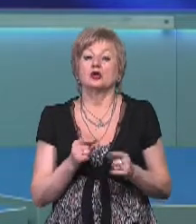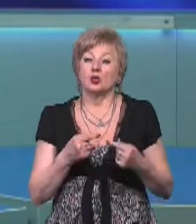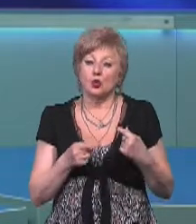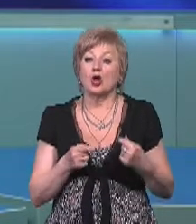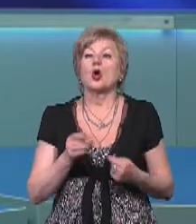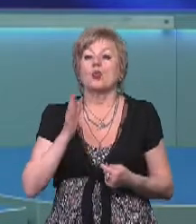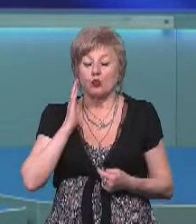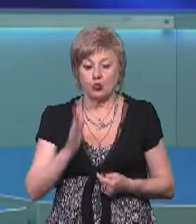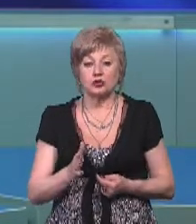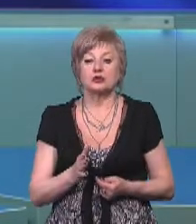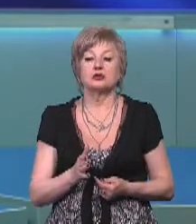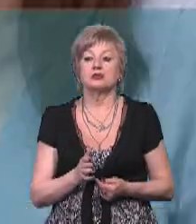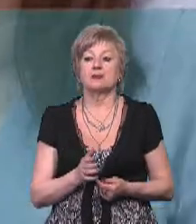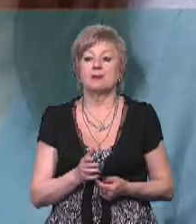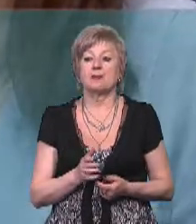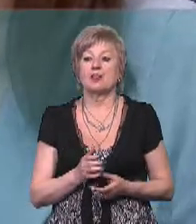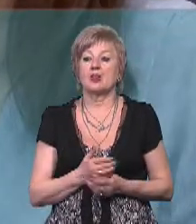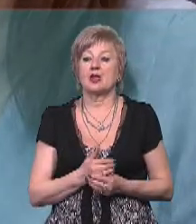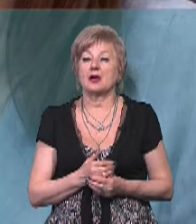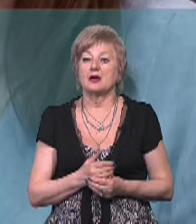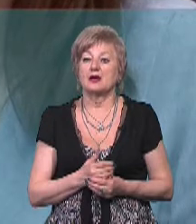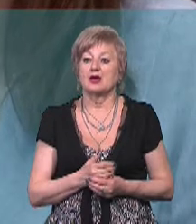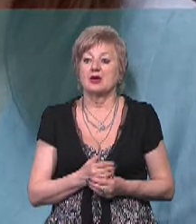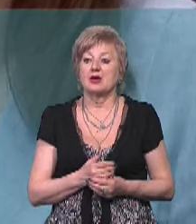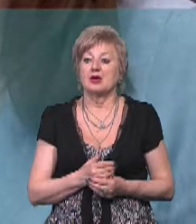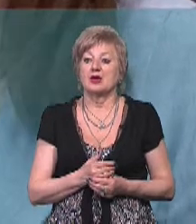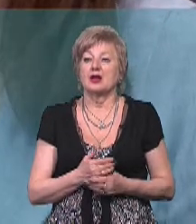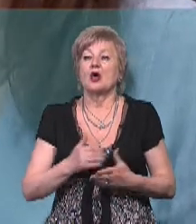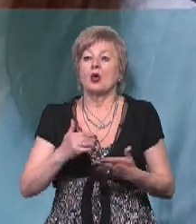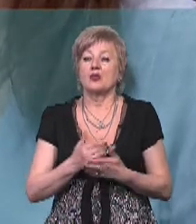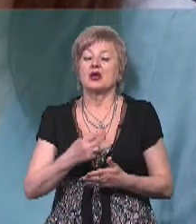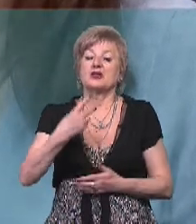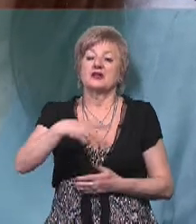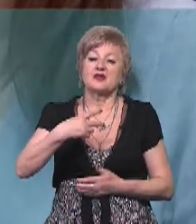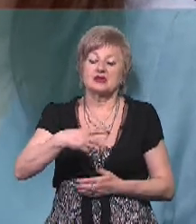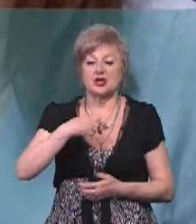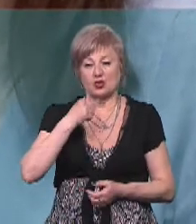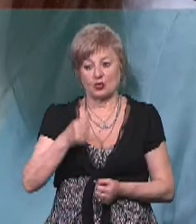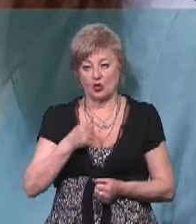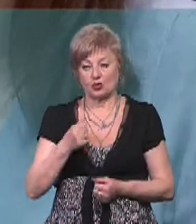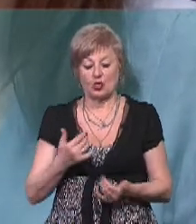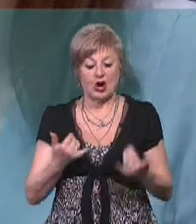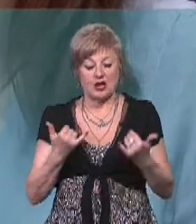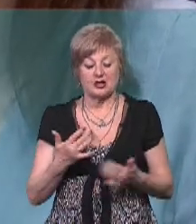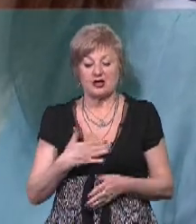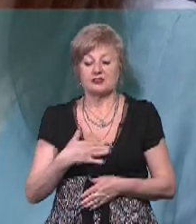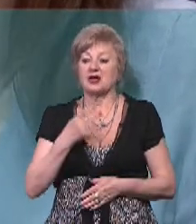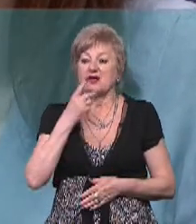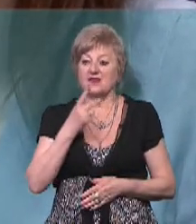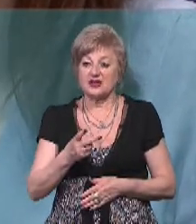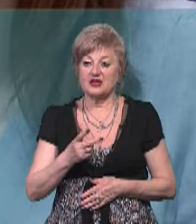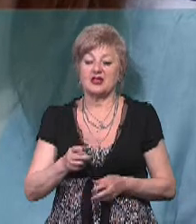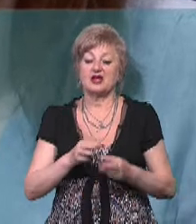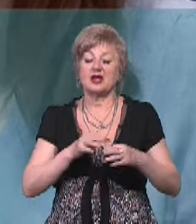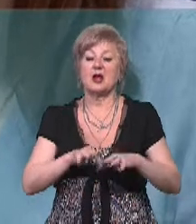інше, воно буде. Про які терміни йдеться наразі? Знову ж таки, 2020 рік, але зараз ми бачимо, що